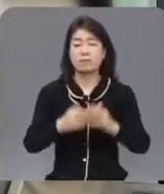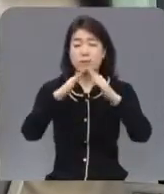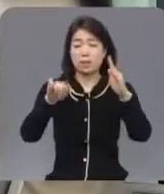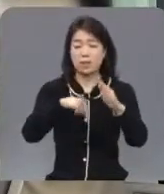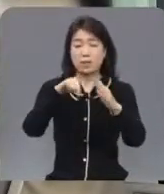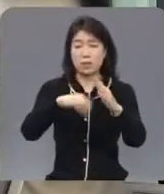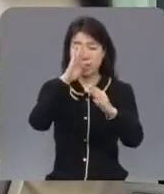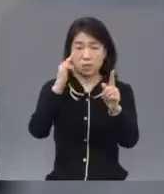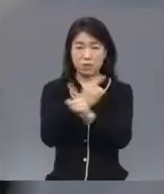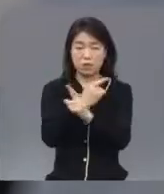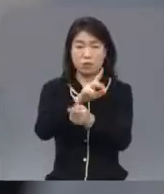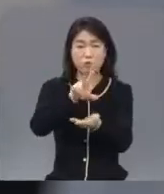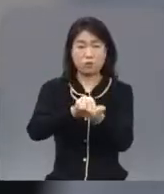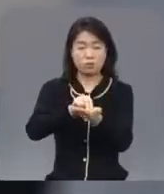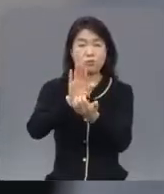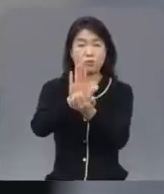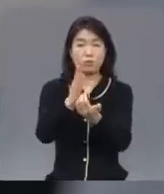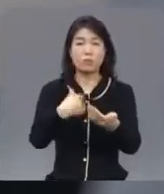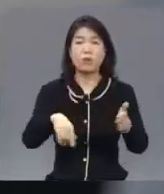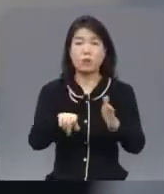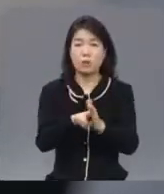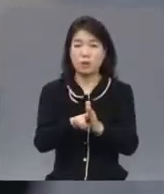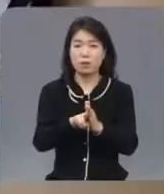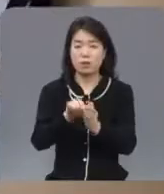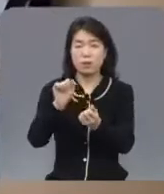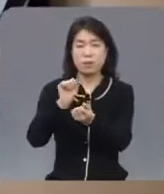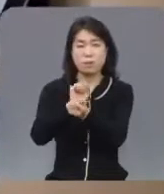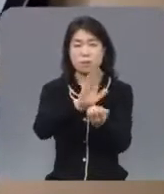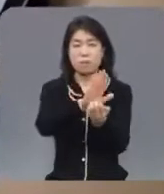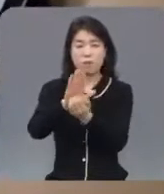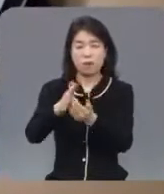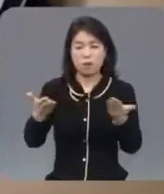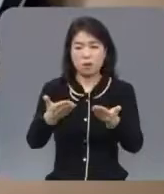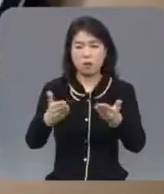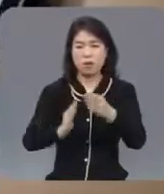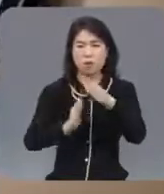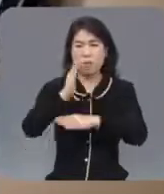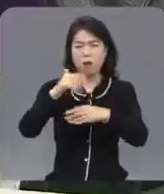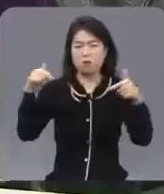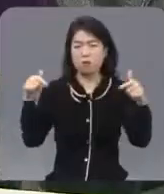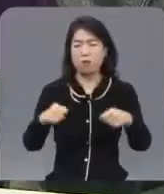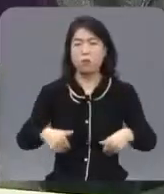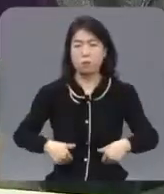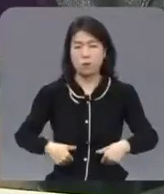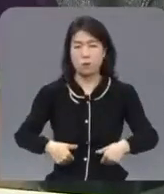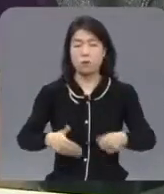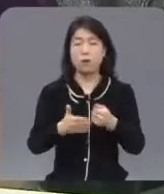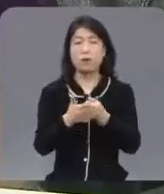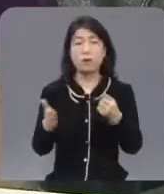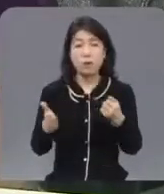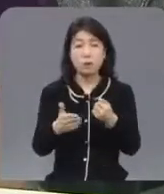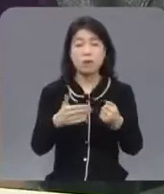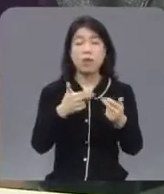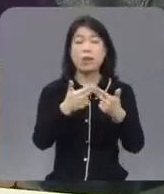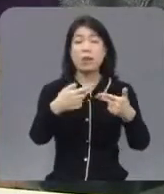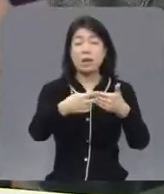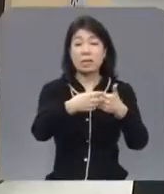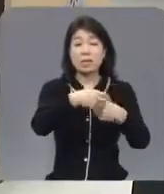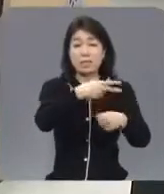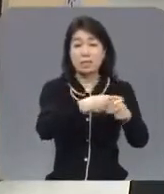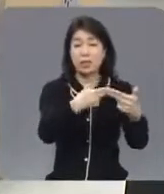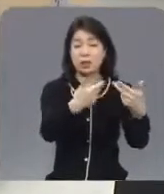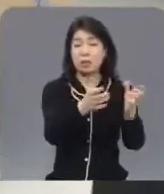치료에 차질을 줄이기 위해서라도 방역 업무에 과부하를 더러 야 하는 상황 이를 위해 광주시는 의사회 등과 협의해